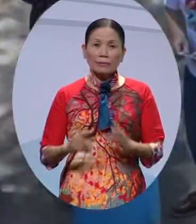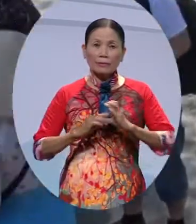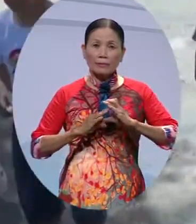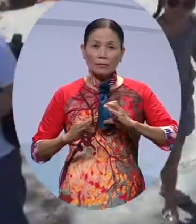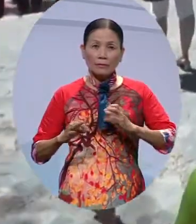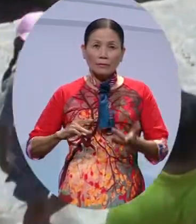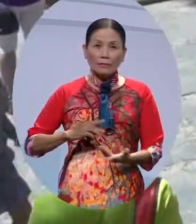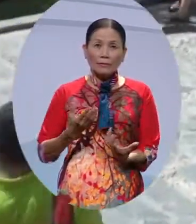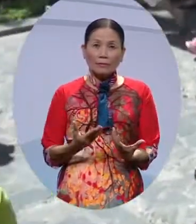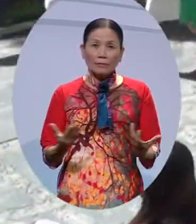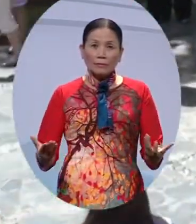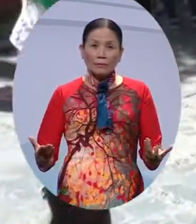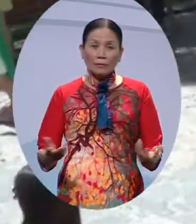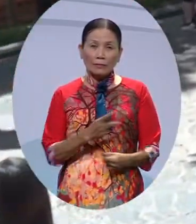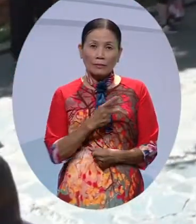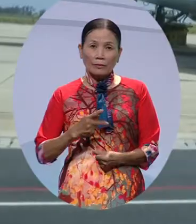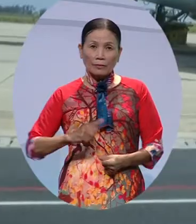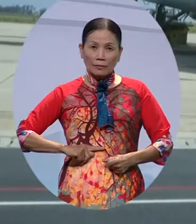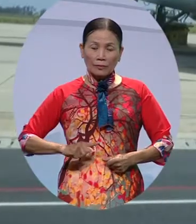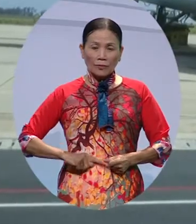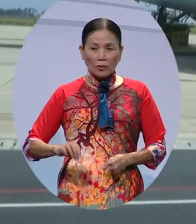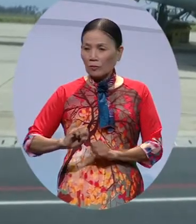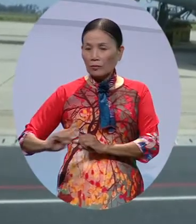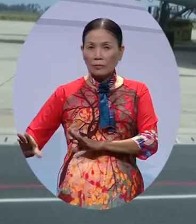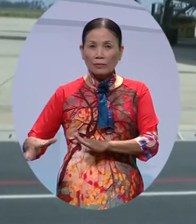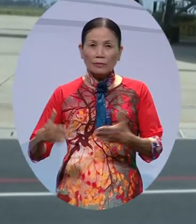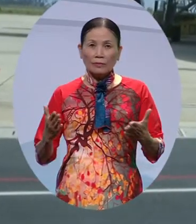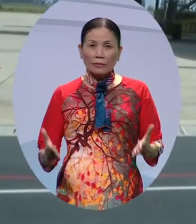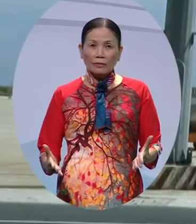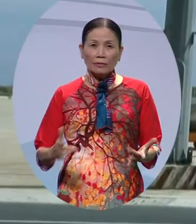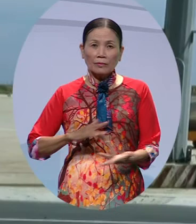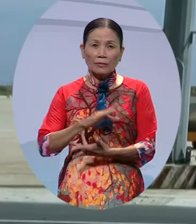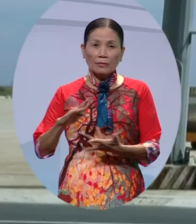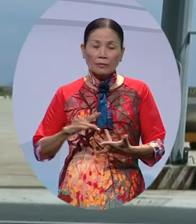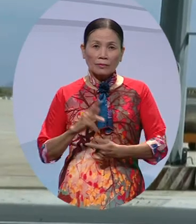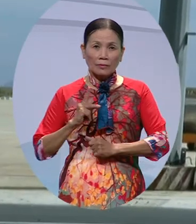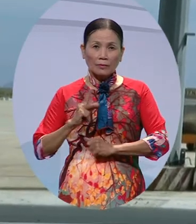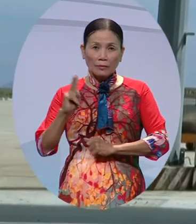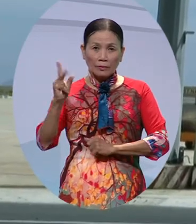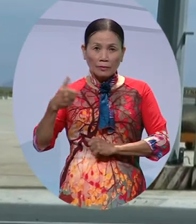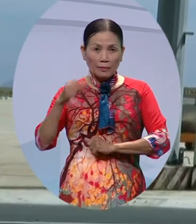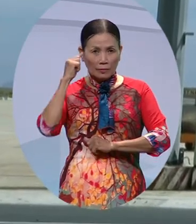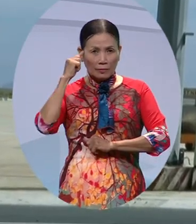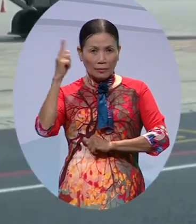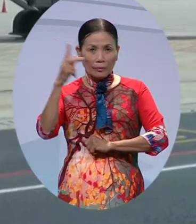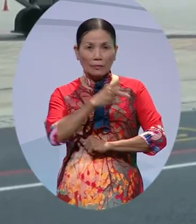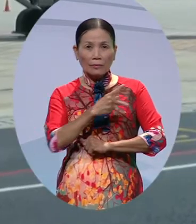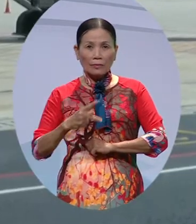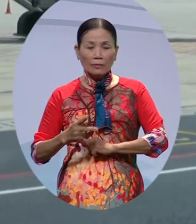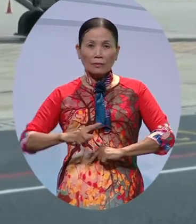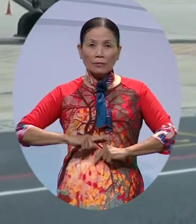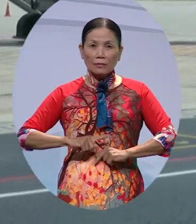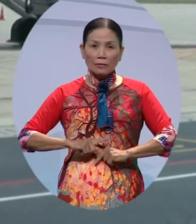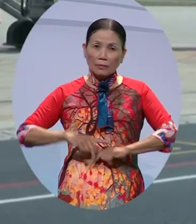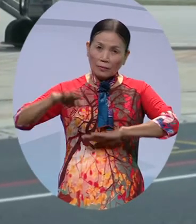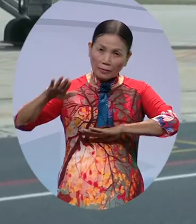hành chuyên phục vụ khách Trung Quốc cũng đã hủy phòng đặt trước cho khách Trung Quốc. Ngành du lịch Khánh Hòa cũng dự báo lượng khách quốc tế đến từ thị trường Trung Quốc